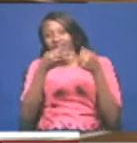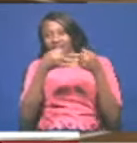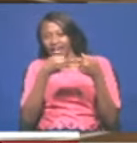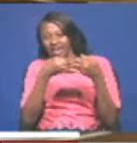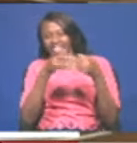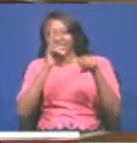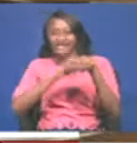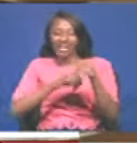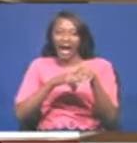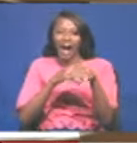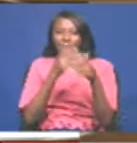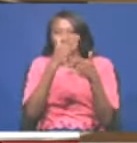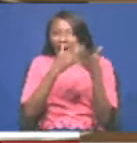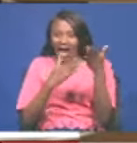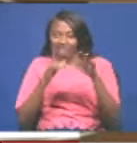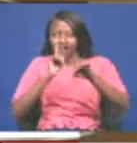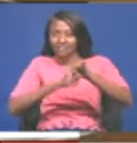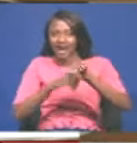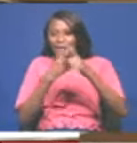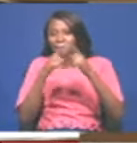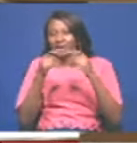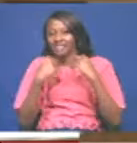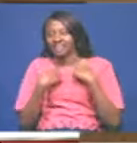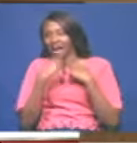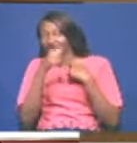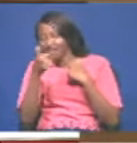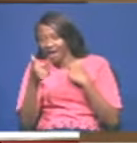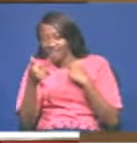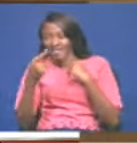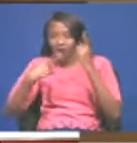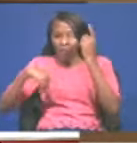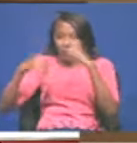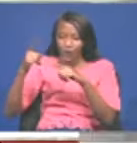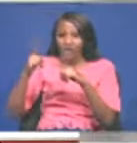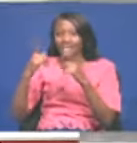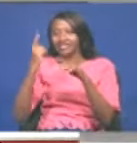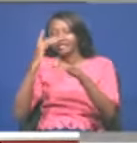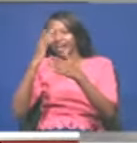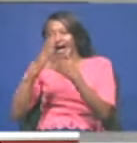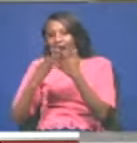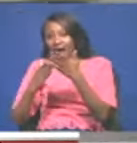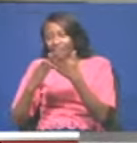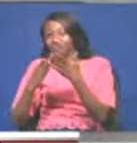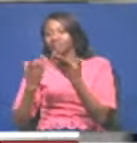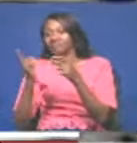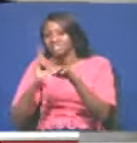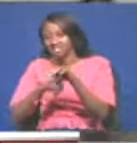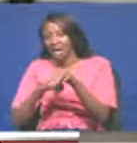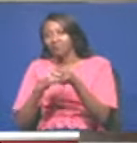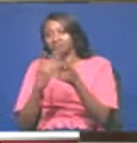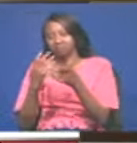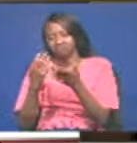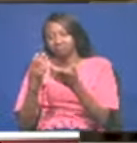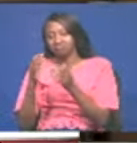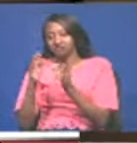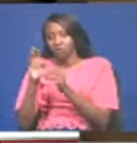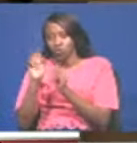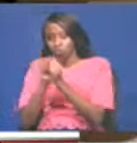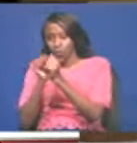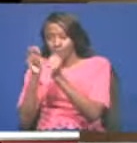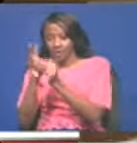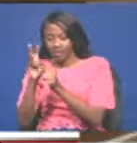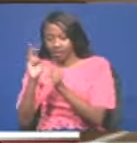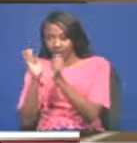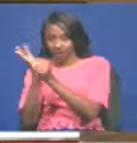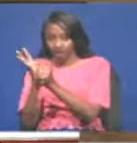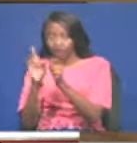mapumziko. Young Stars walinoa makali yao katika robo ya tatu na kuipiga KPA alama 14 kwa 12. Katika robo